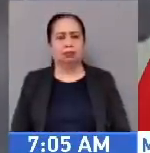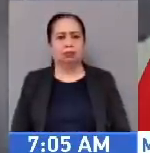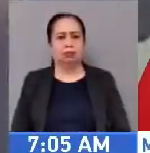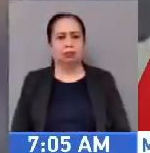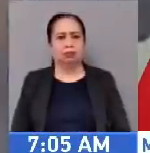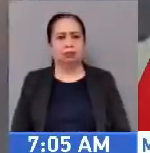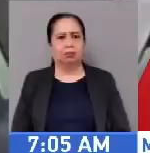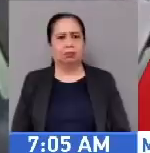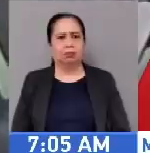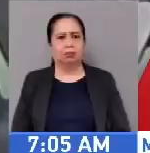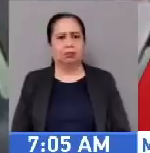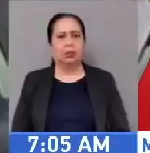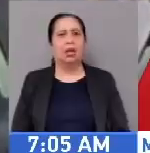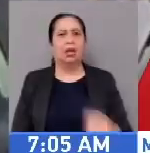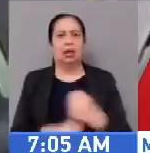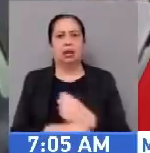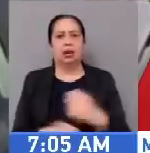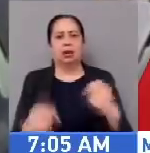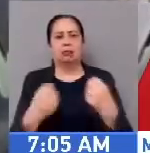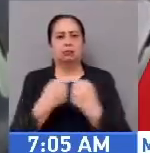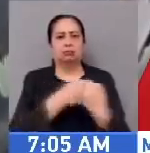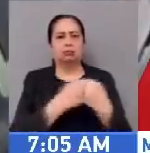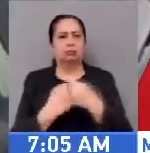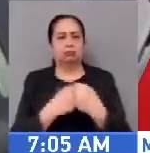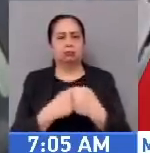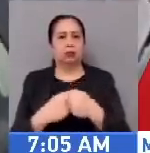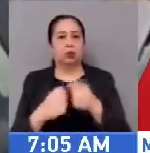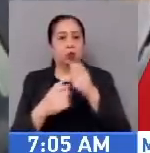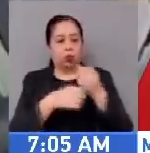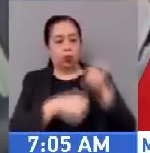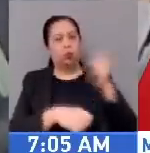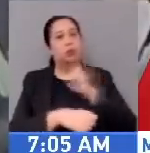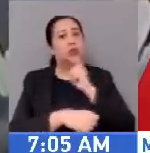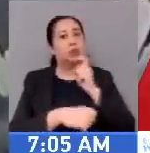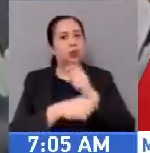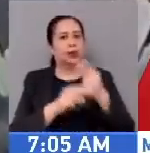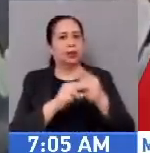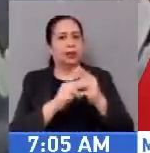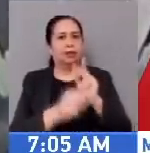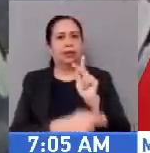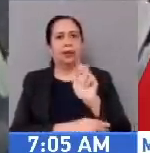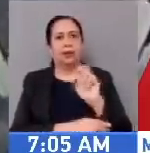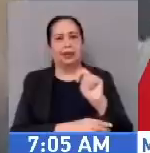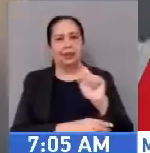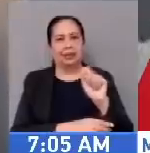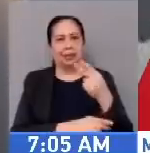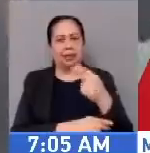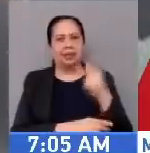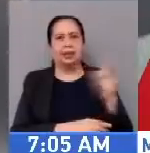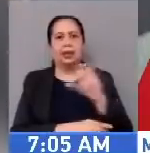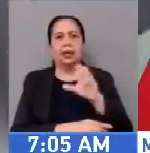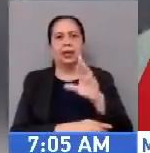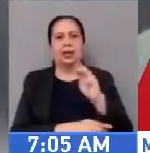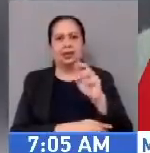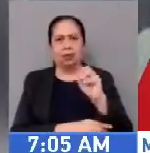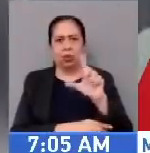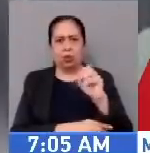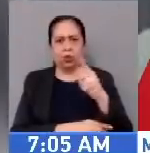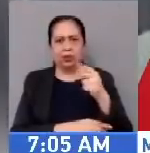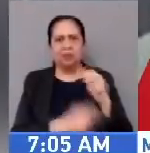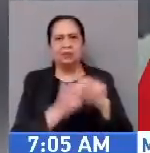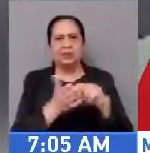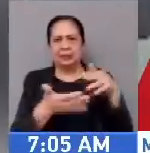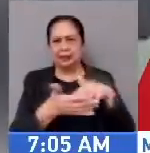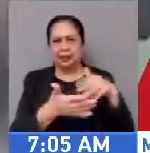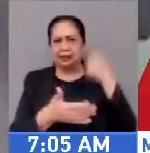Lumaban pala ito isa. Kinilala ang may hawak na tubo na si Kenneth Karagdag, isang criminology graduate. Habang ang dalawang